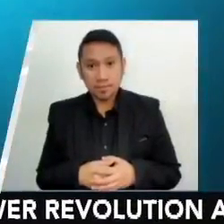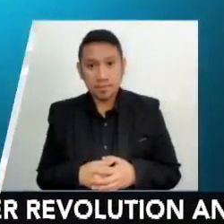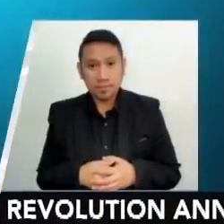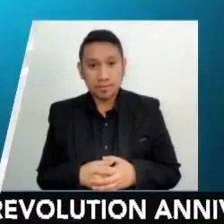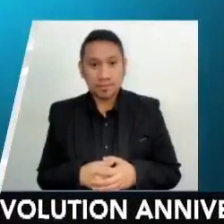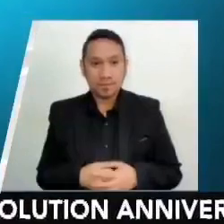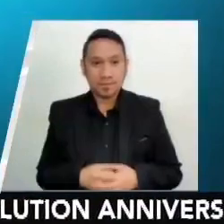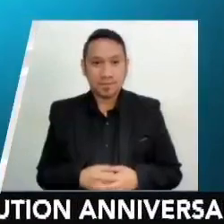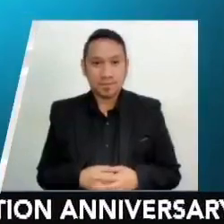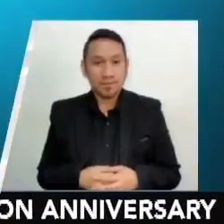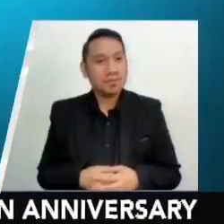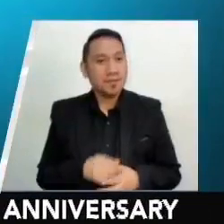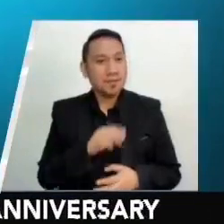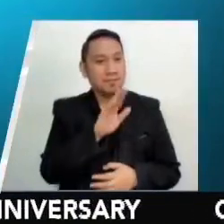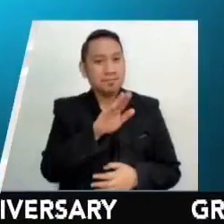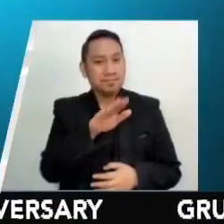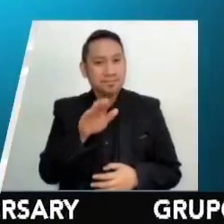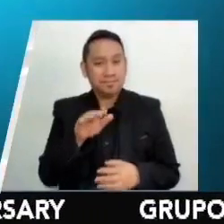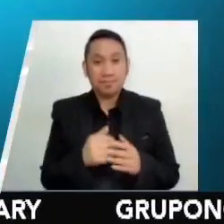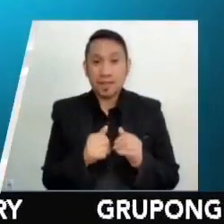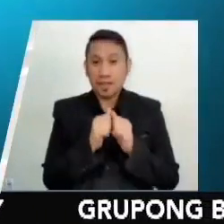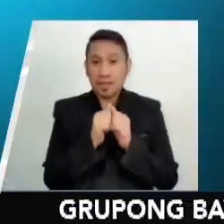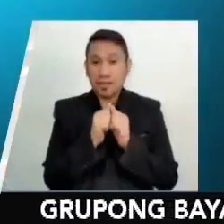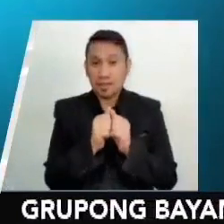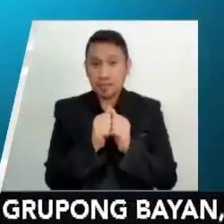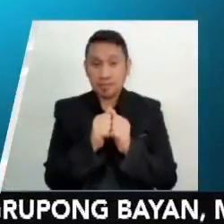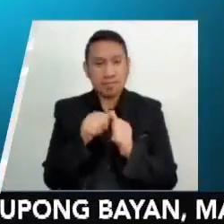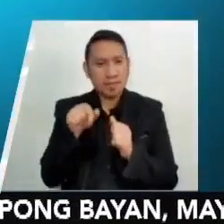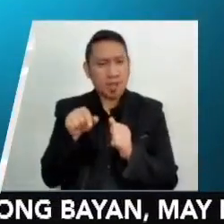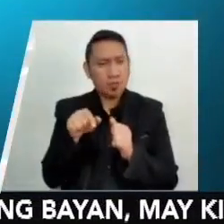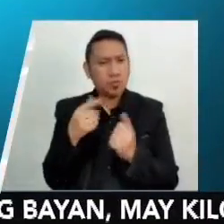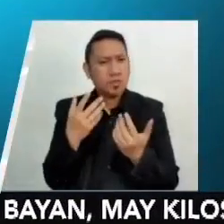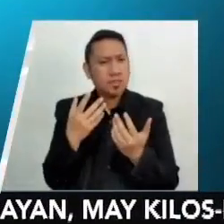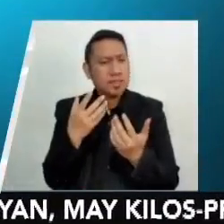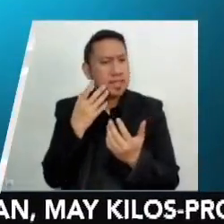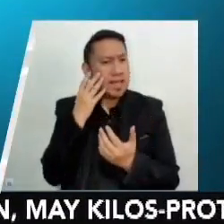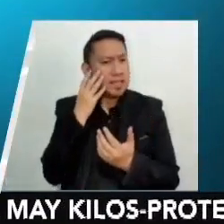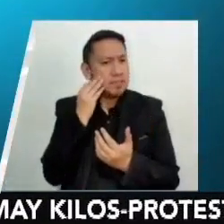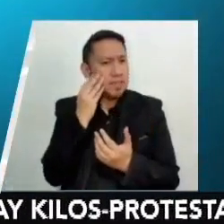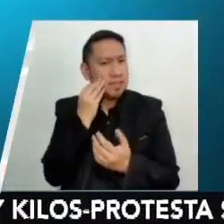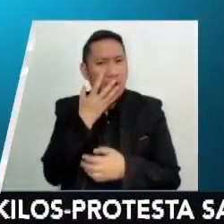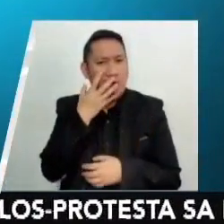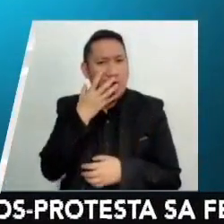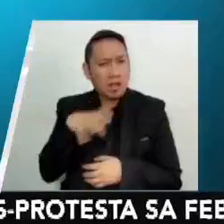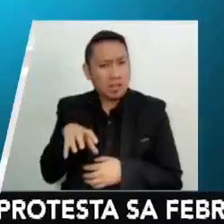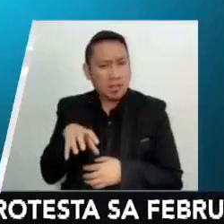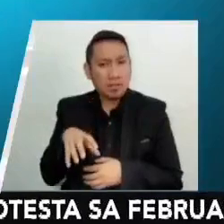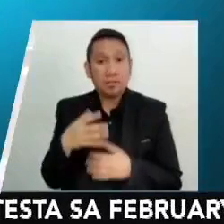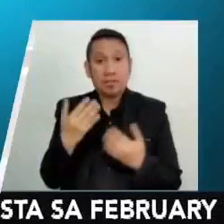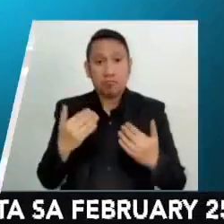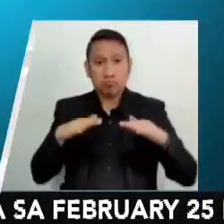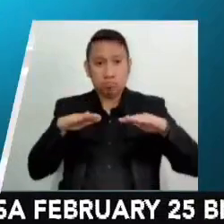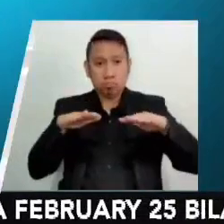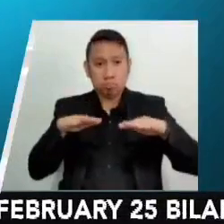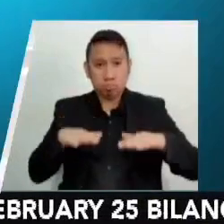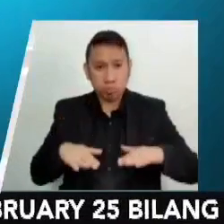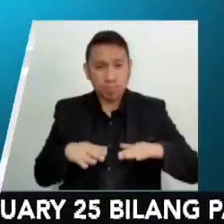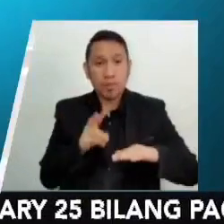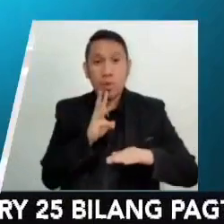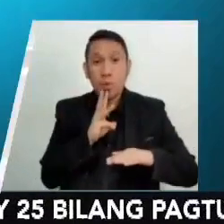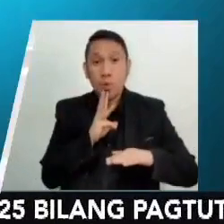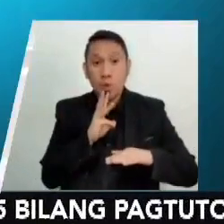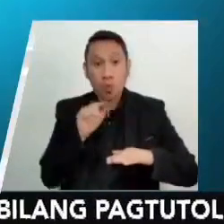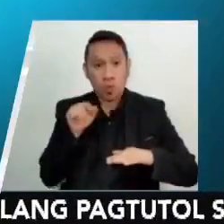Mga kapuso, kasabay ng nararanasang mainit na panahon ang patuloy na pagbaba ng antas ng tubig sa ilang reservoir dito sa ating